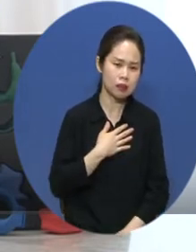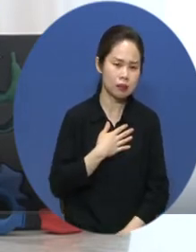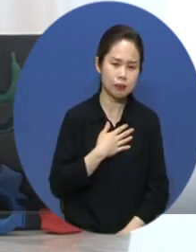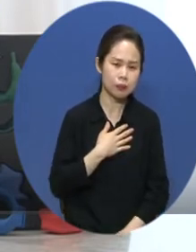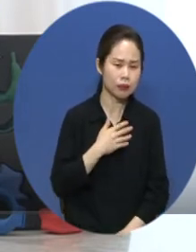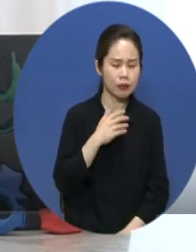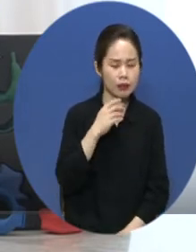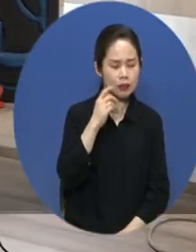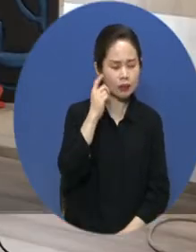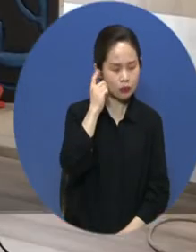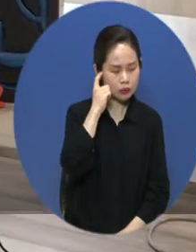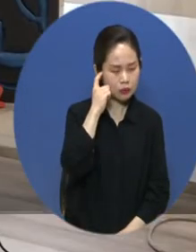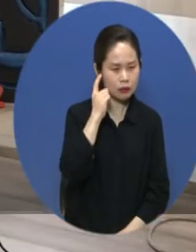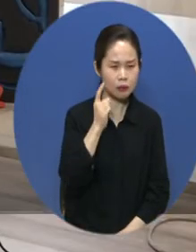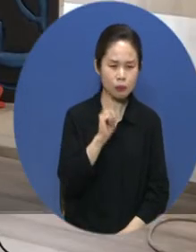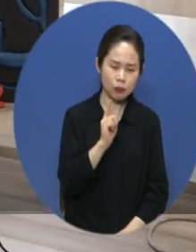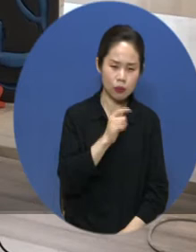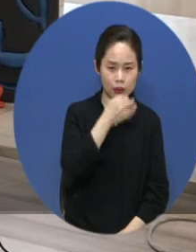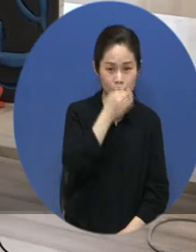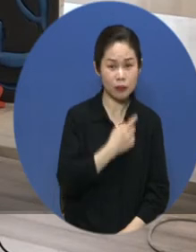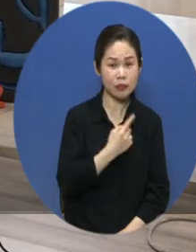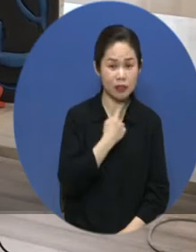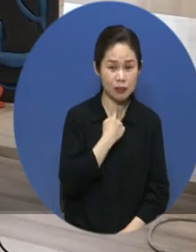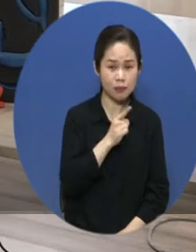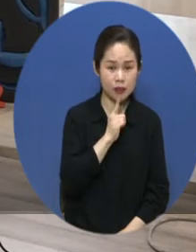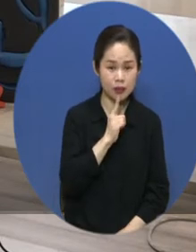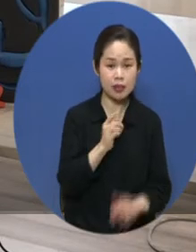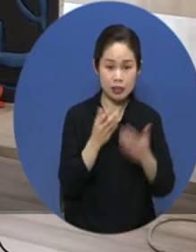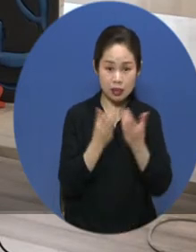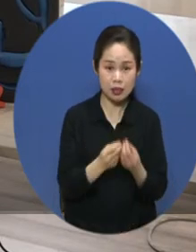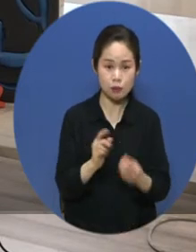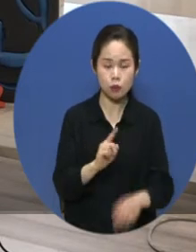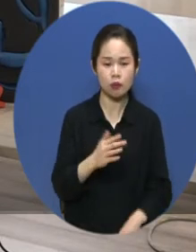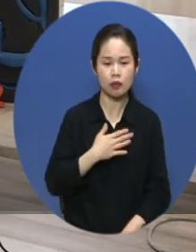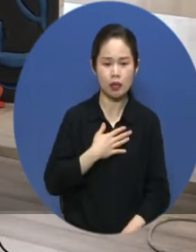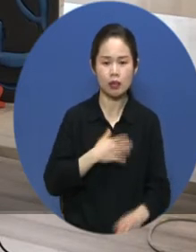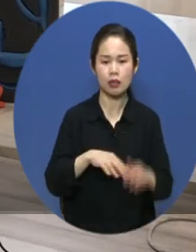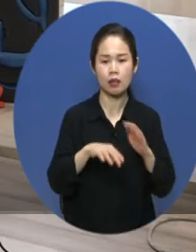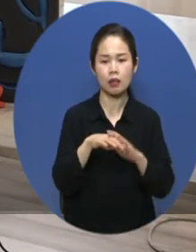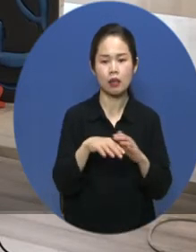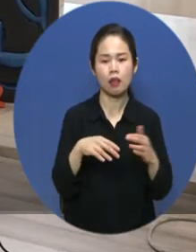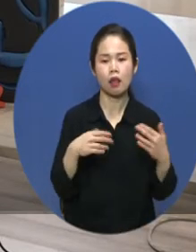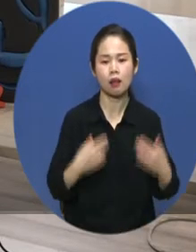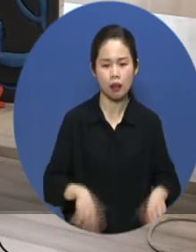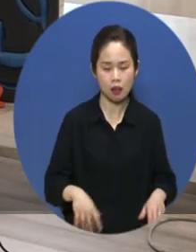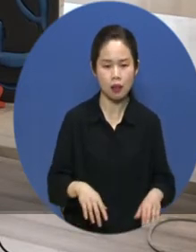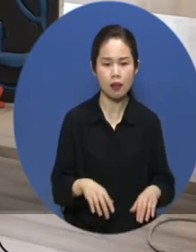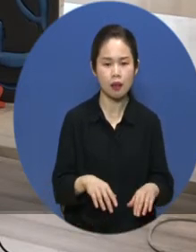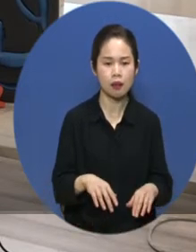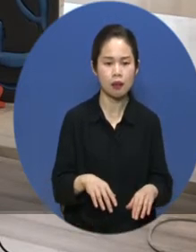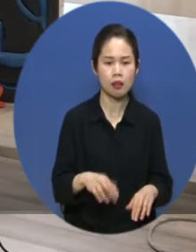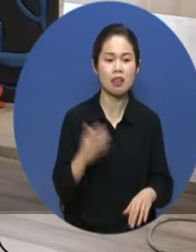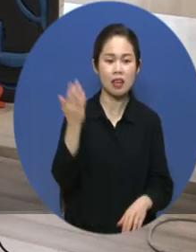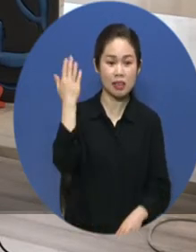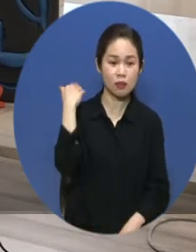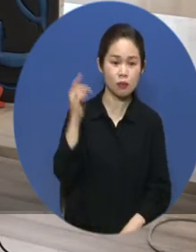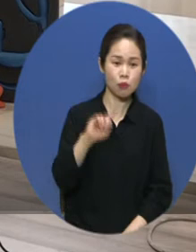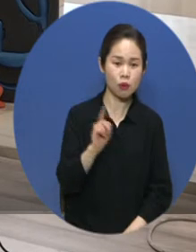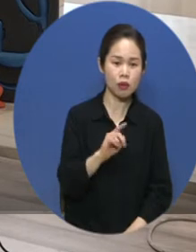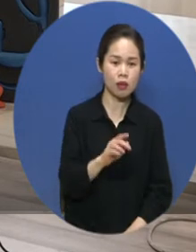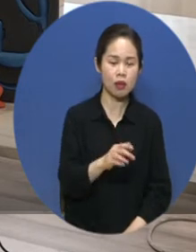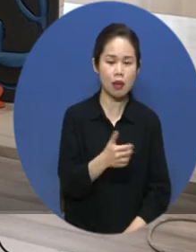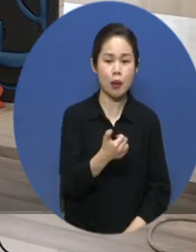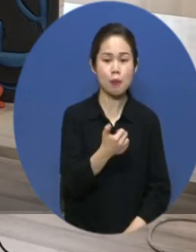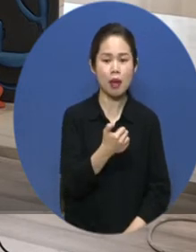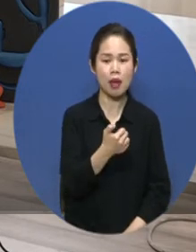많이 끼치는 것 같아요. 그 예를 들면은 대표적으로 자기는 이제 손에 힘이 없었는데 그 전까지만 해도 펜을